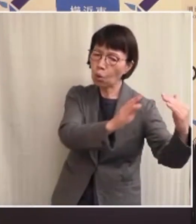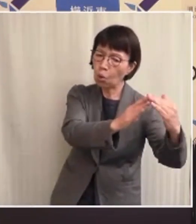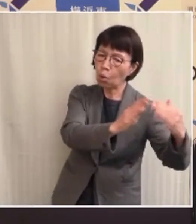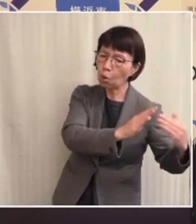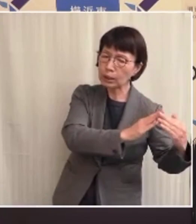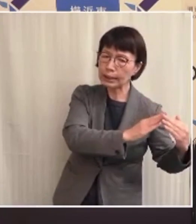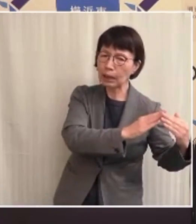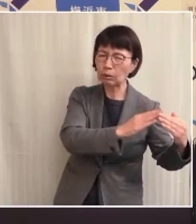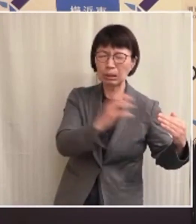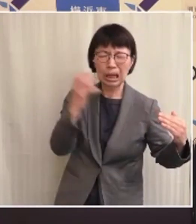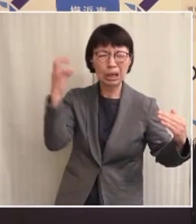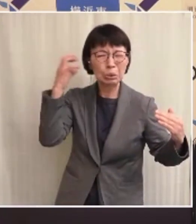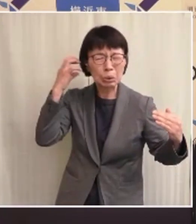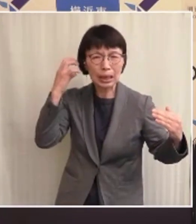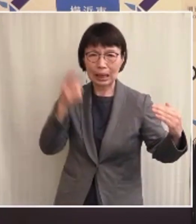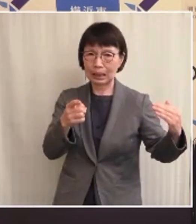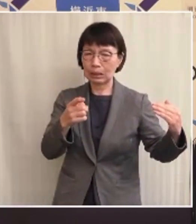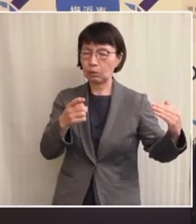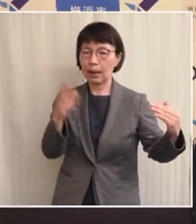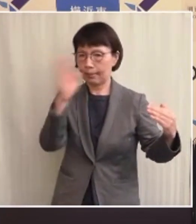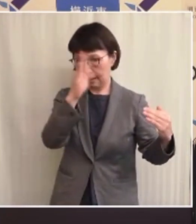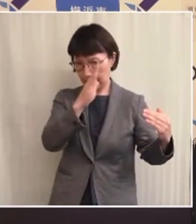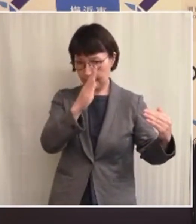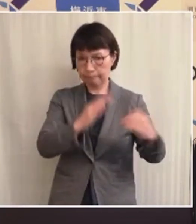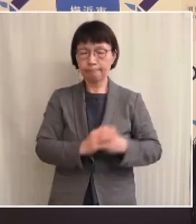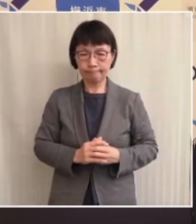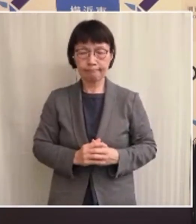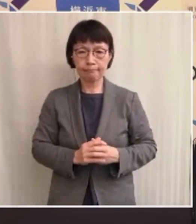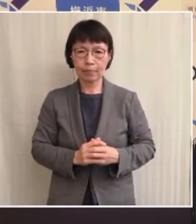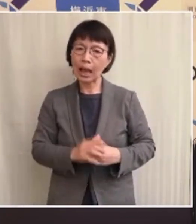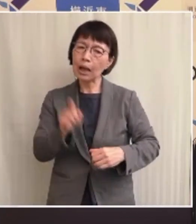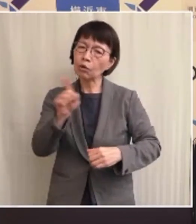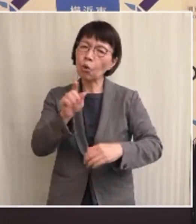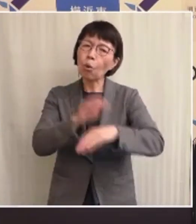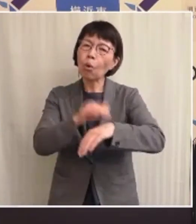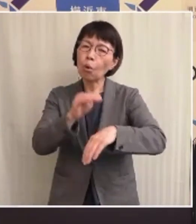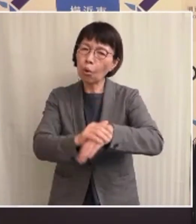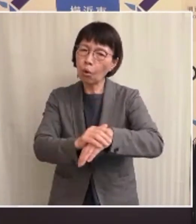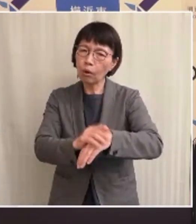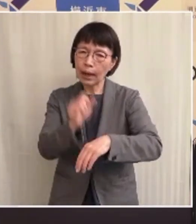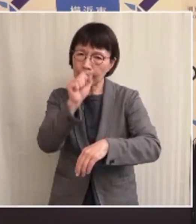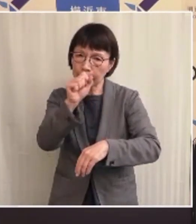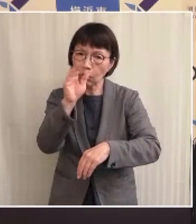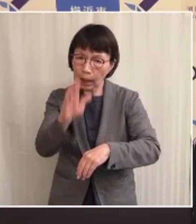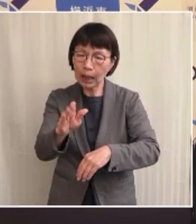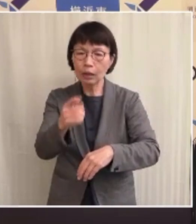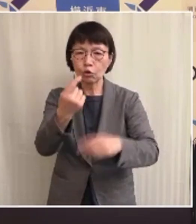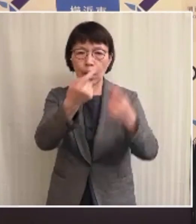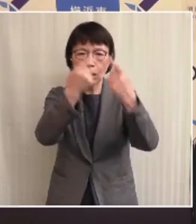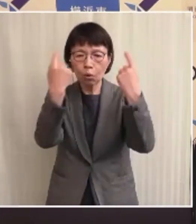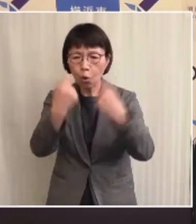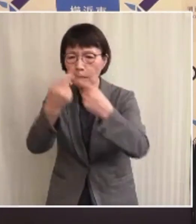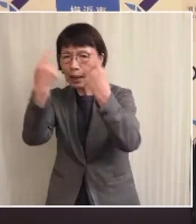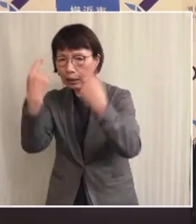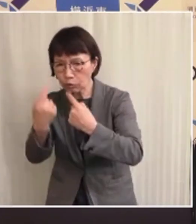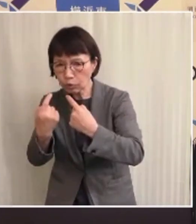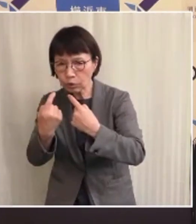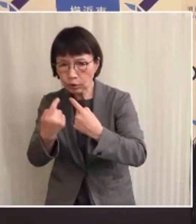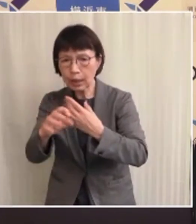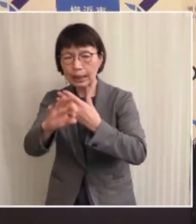騒音になるとまたそれはいけないですので、どういったものを作っていくのかっていうのも、ケースバイケースだとは思い